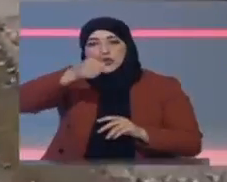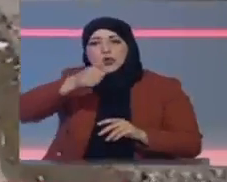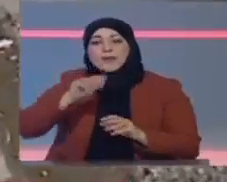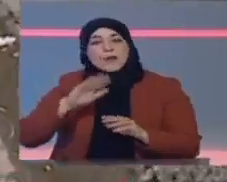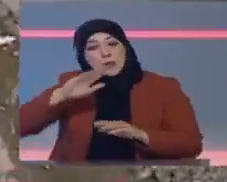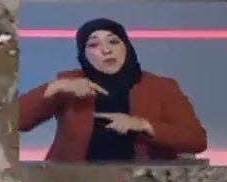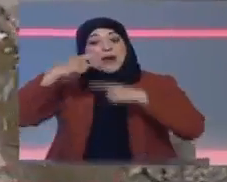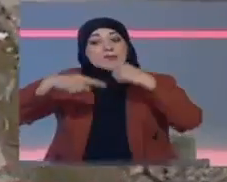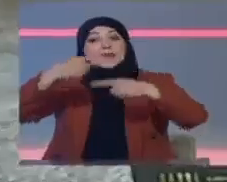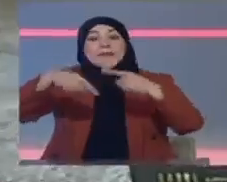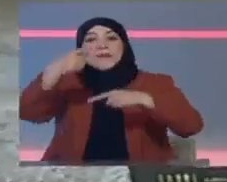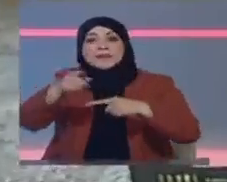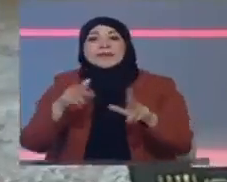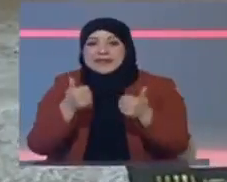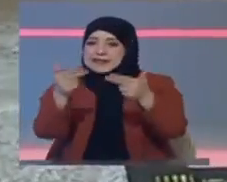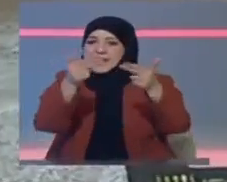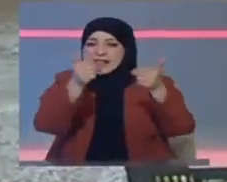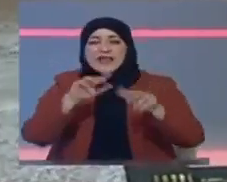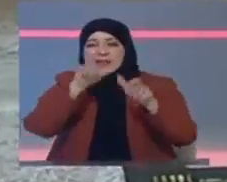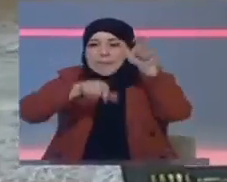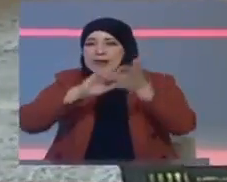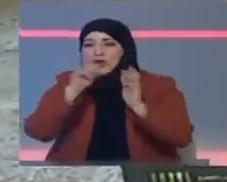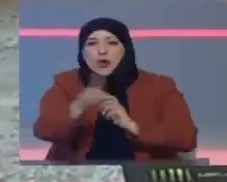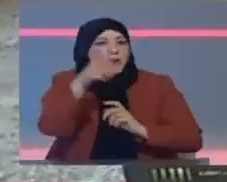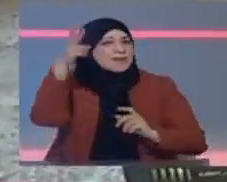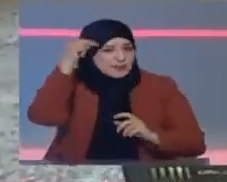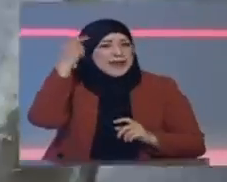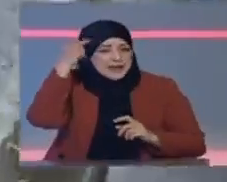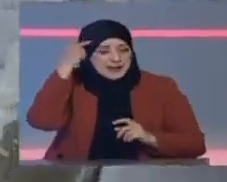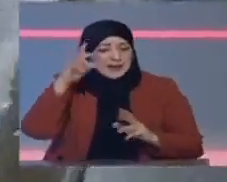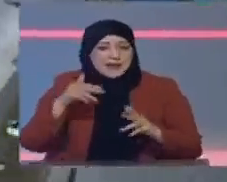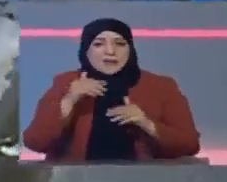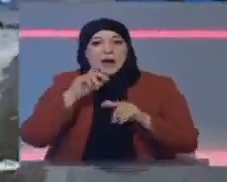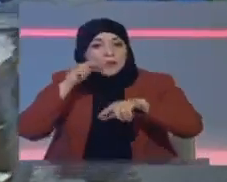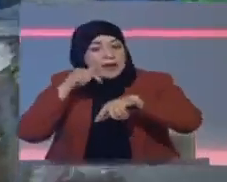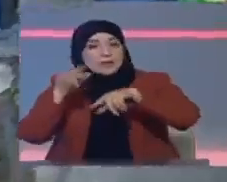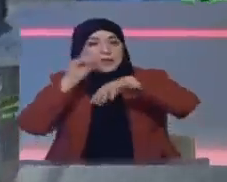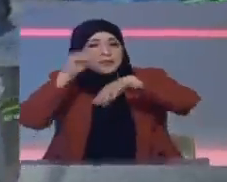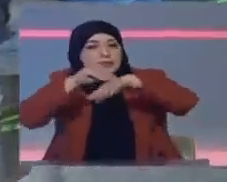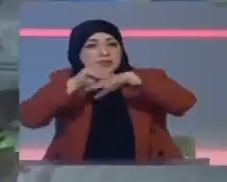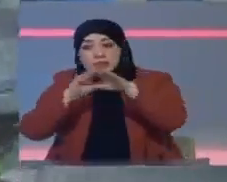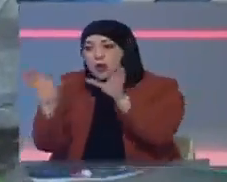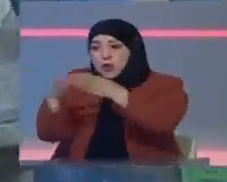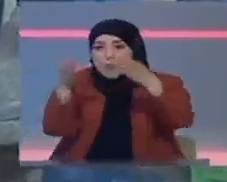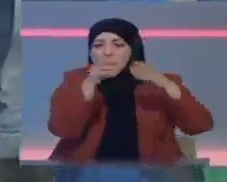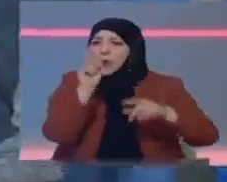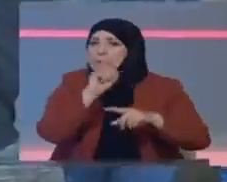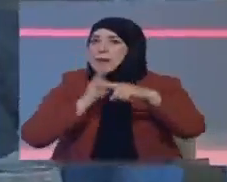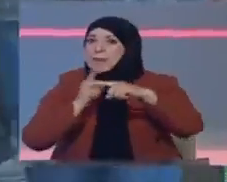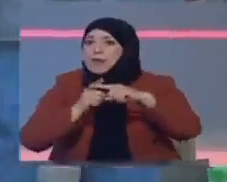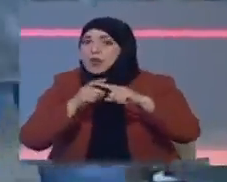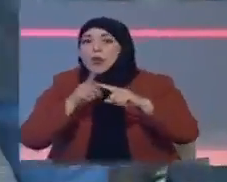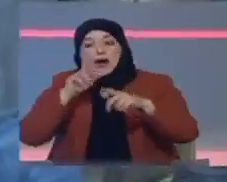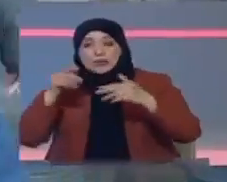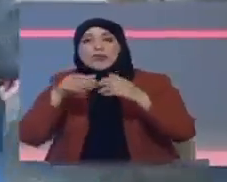قادم الايام ب ارتفاع منسوب الوعي اسواق الجمله وترشيد تجمعاتهم خصوصا وان السوق تبقى